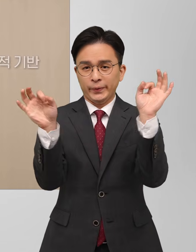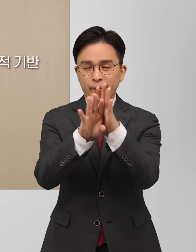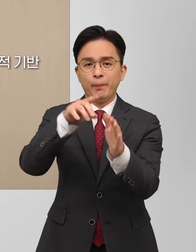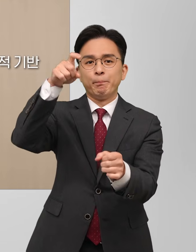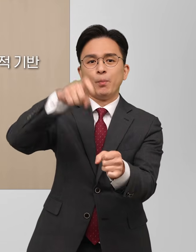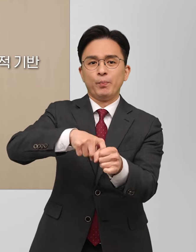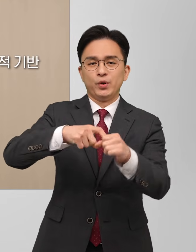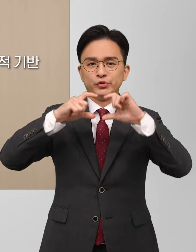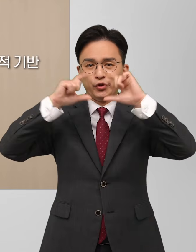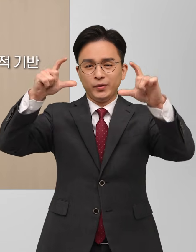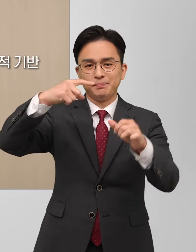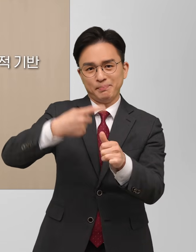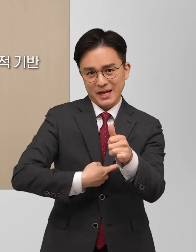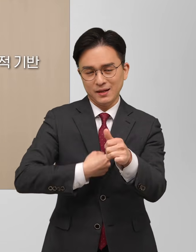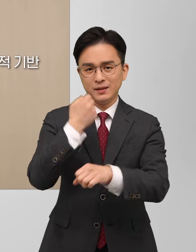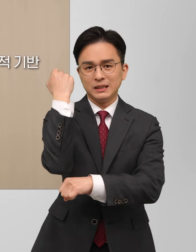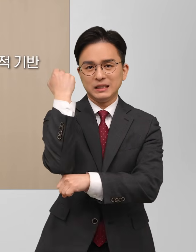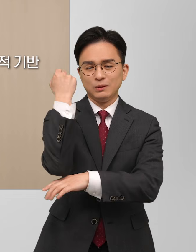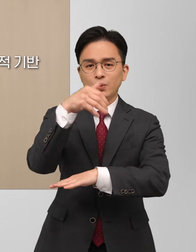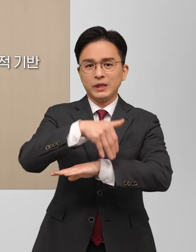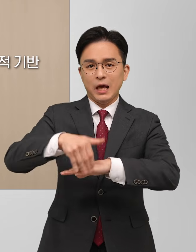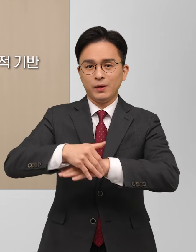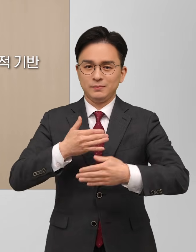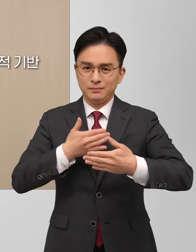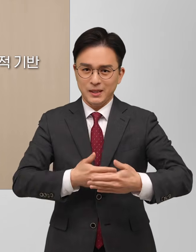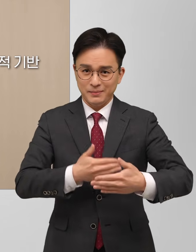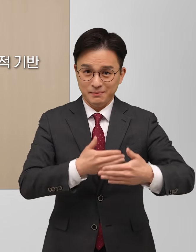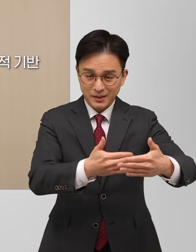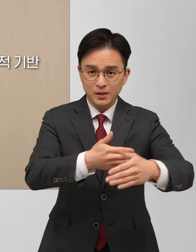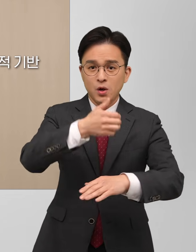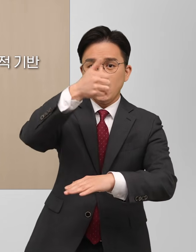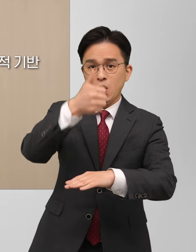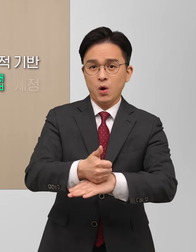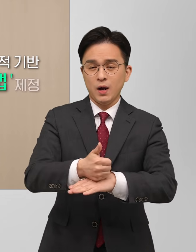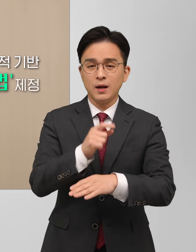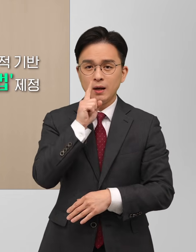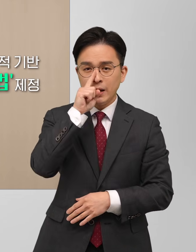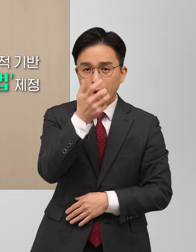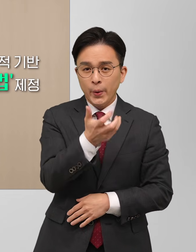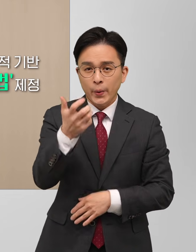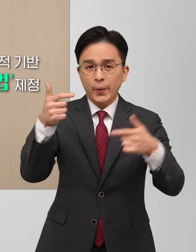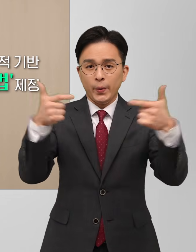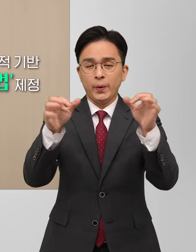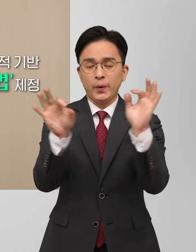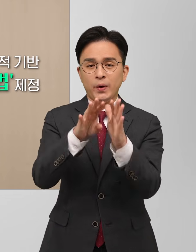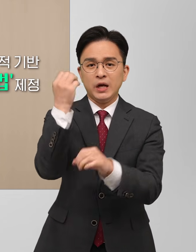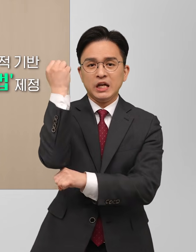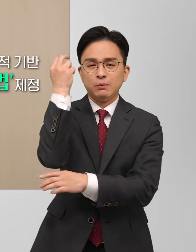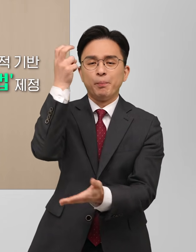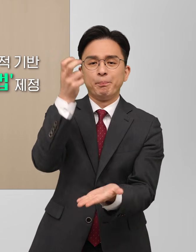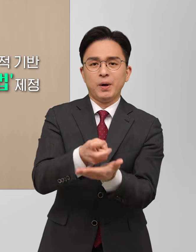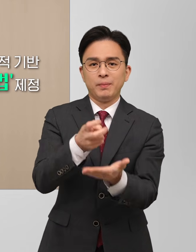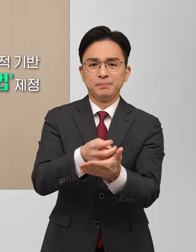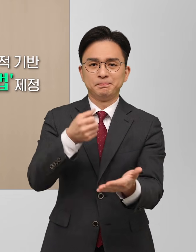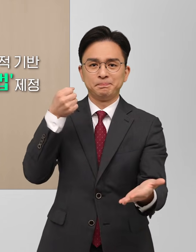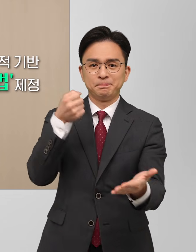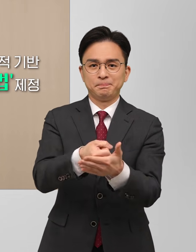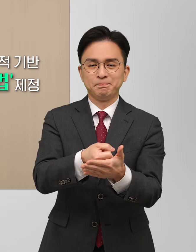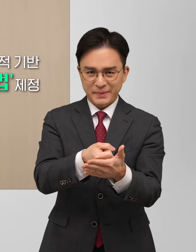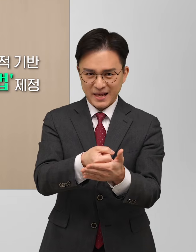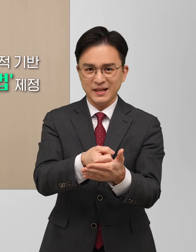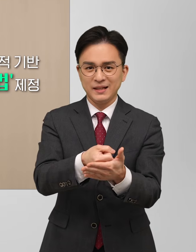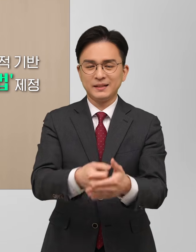선언했고 탄소 중립 관련 계획을 시행할 수 있는 법적 기반을 마련하기 위해 탄소 중립 기본법이 제정되었습니다.